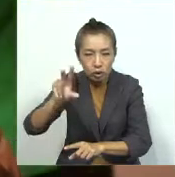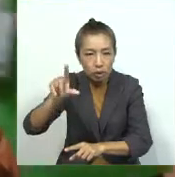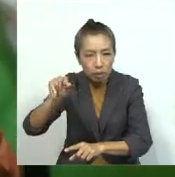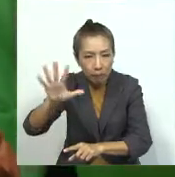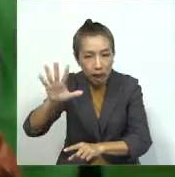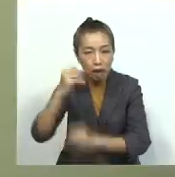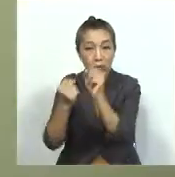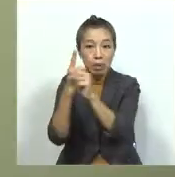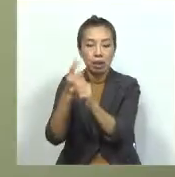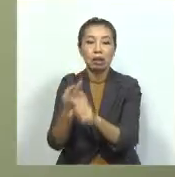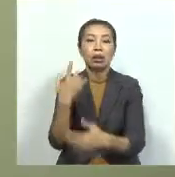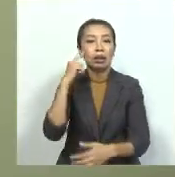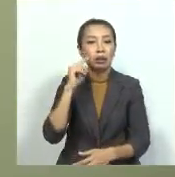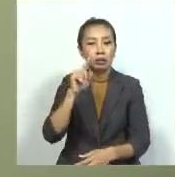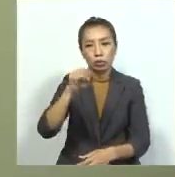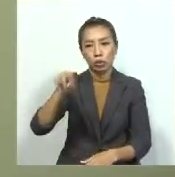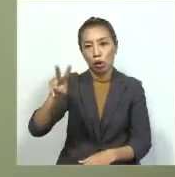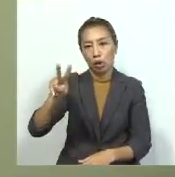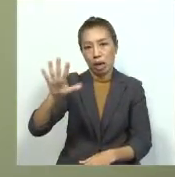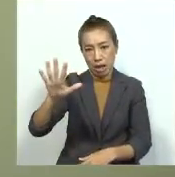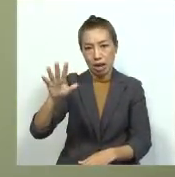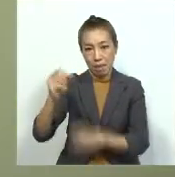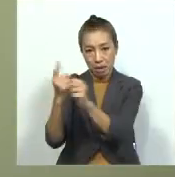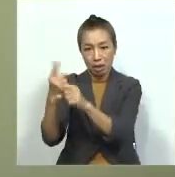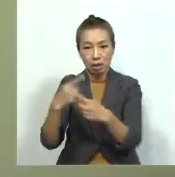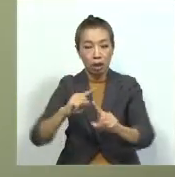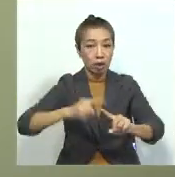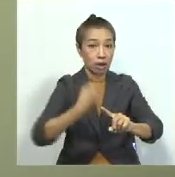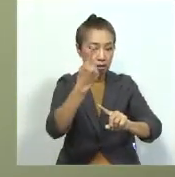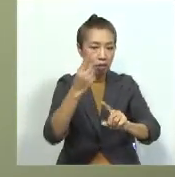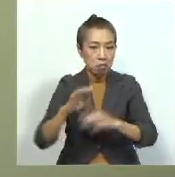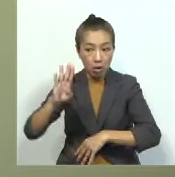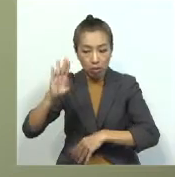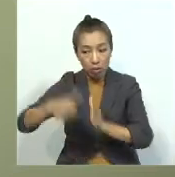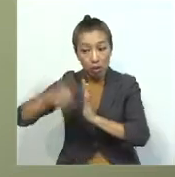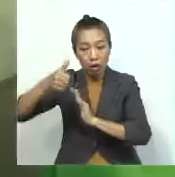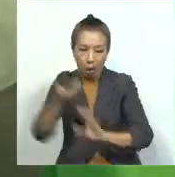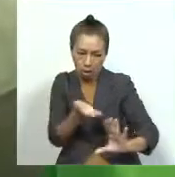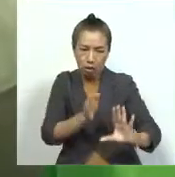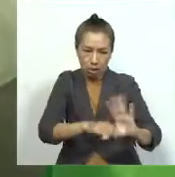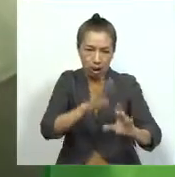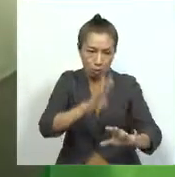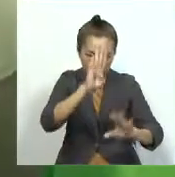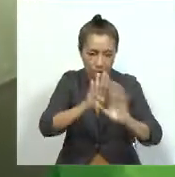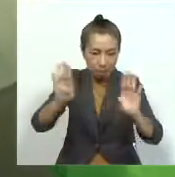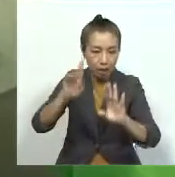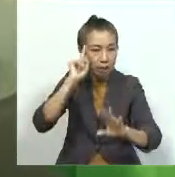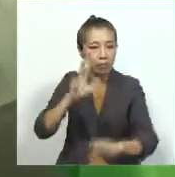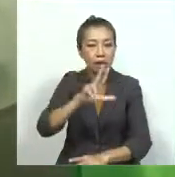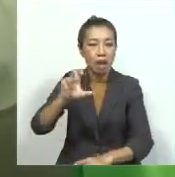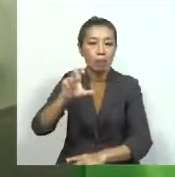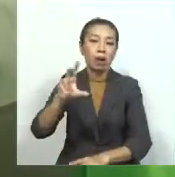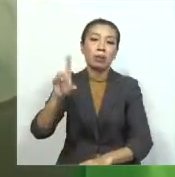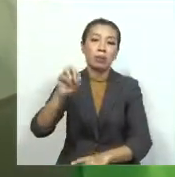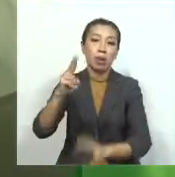ต่อปีเท่านั้นซึ่งจนถึงสิ้นเดือนมกราคมที่ผ่านมามีผู้ยื่นคำขออนุญาตเปิดดำเนินการแล้ว382รายใน